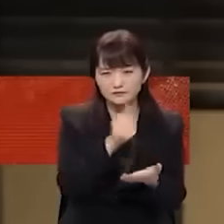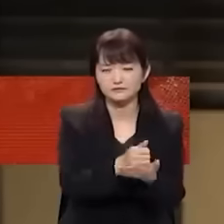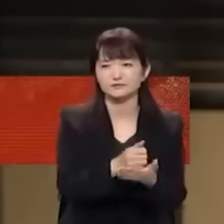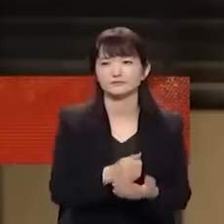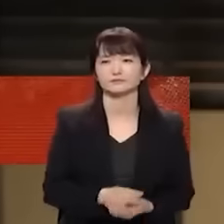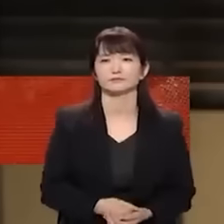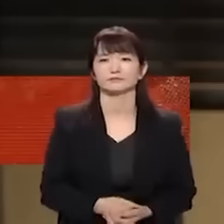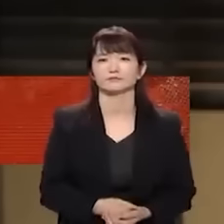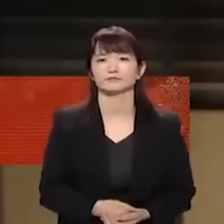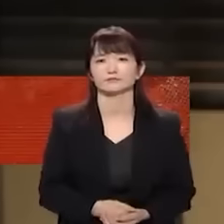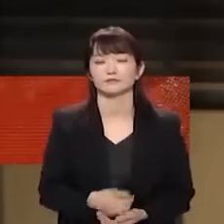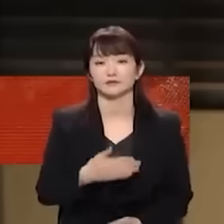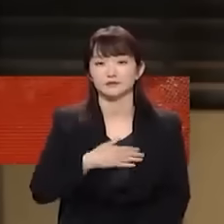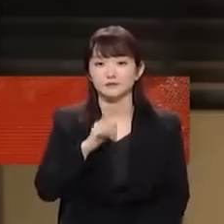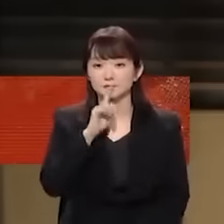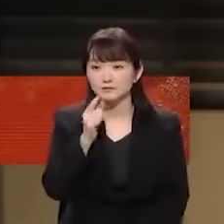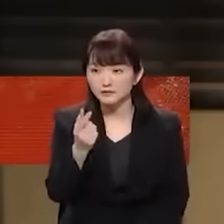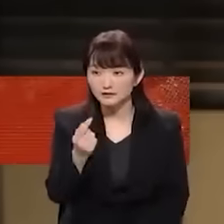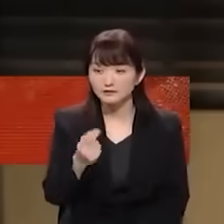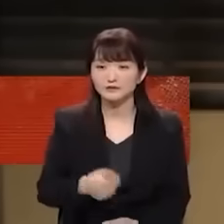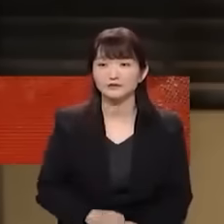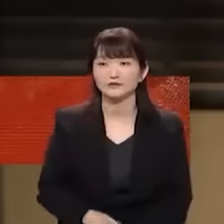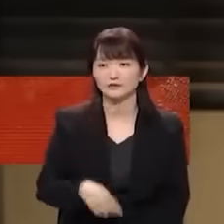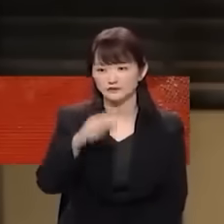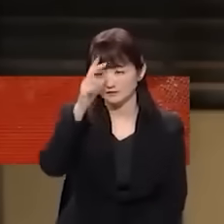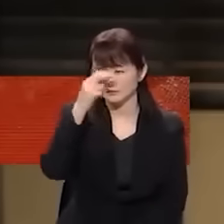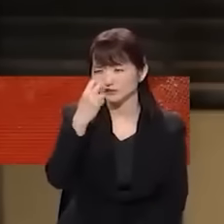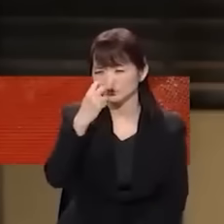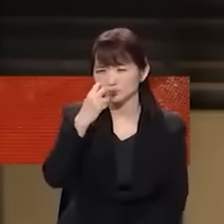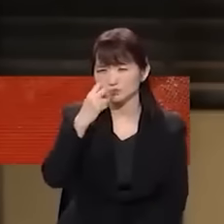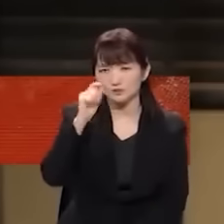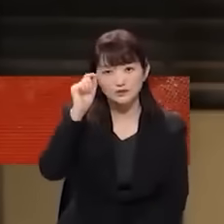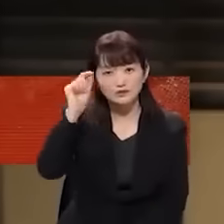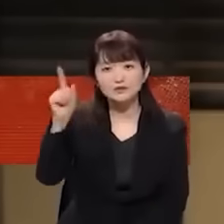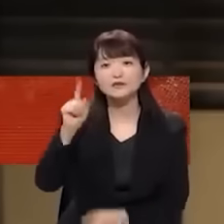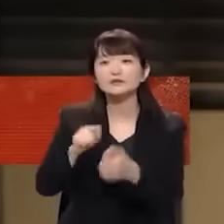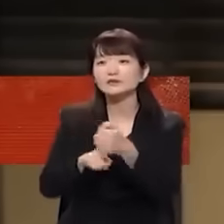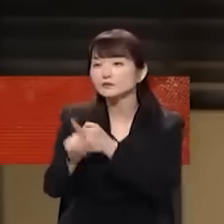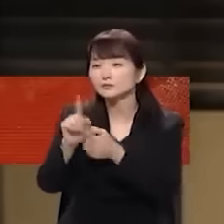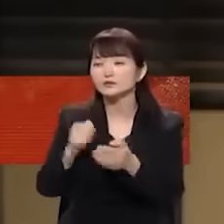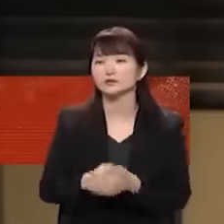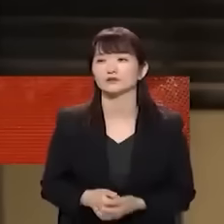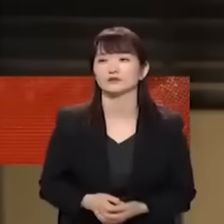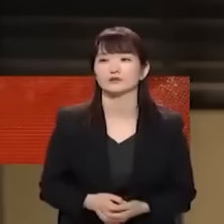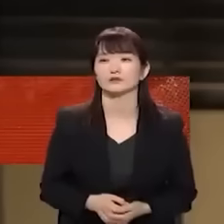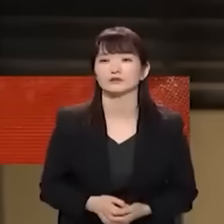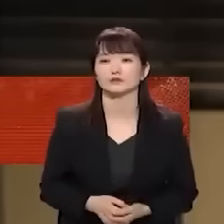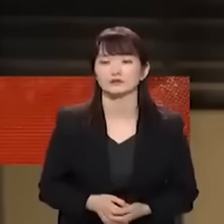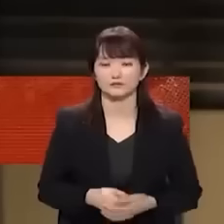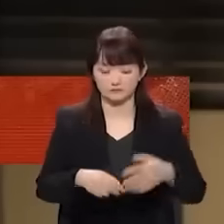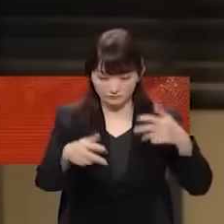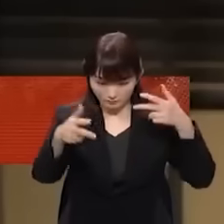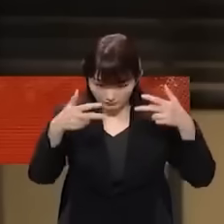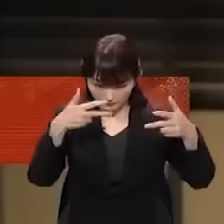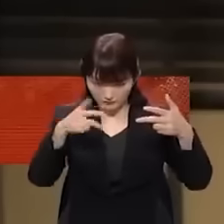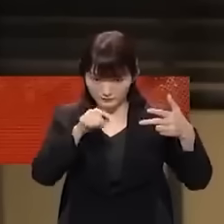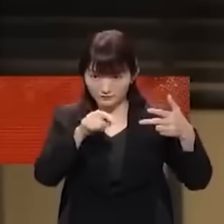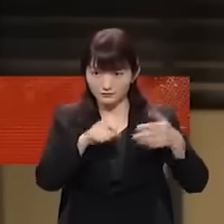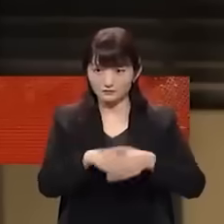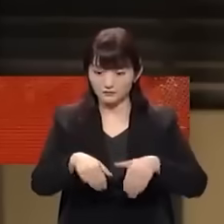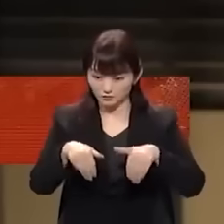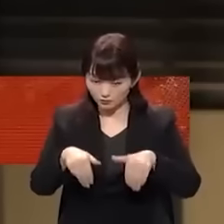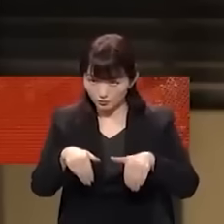사건만 계속 얘기를 렸지만 경찰의 수사력이 매우 뛰어난게 뭐냐면 블랙박스 아 뭐 CCTV든지